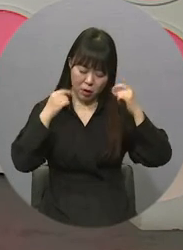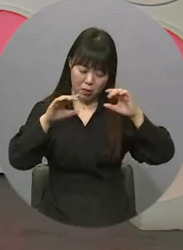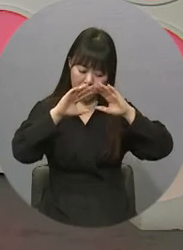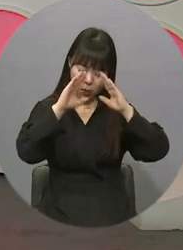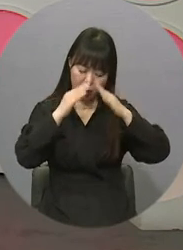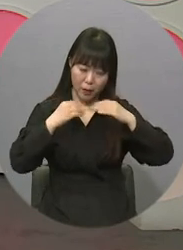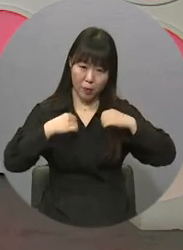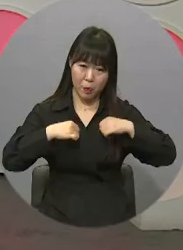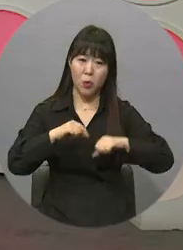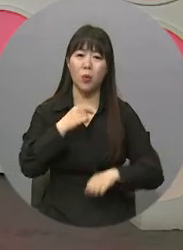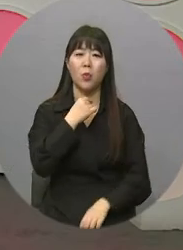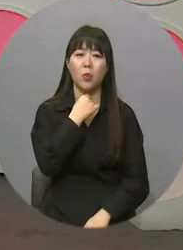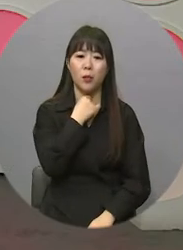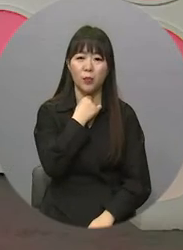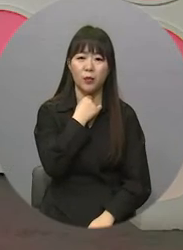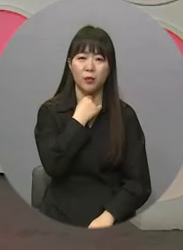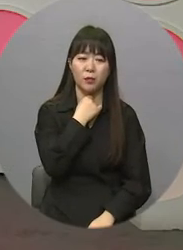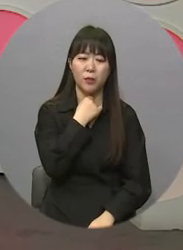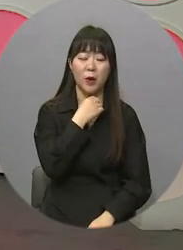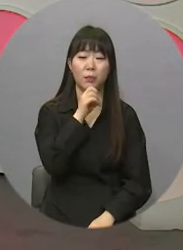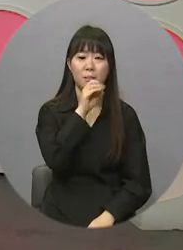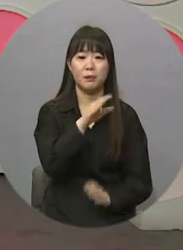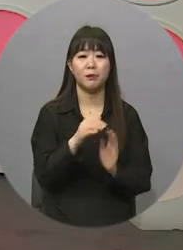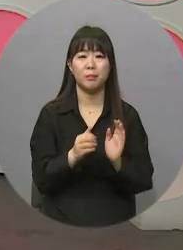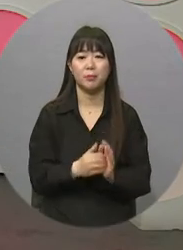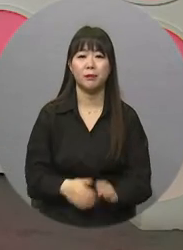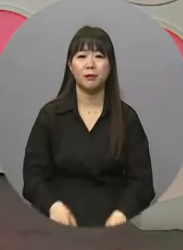모든 걸 포기하고 싶다라고 말했습니다.